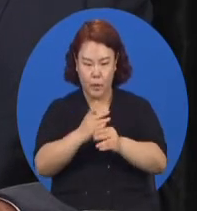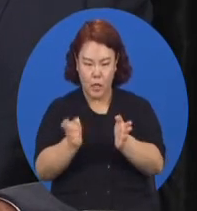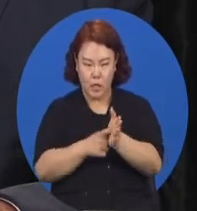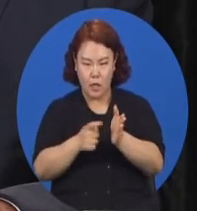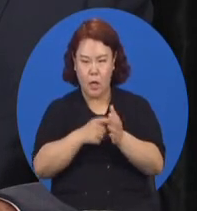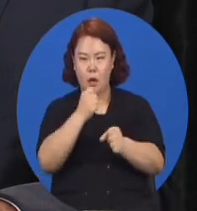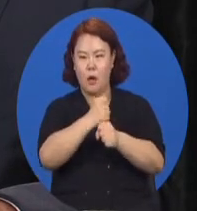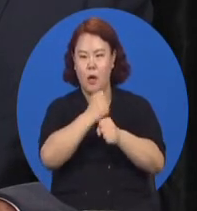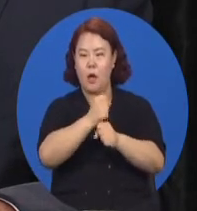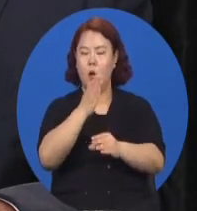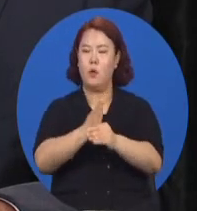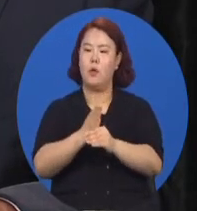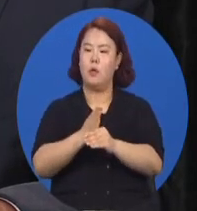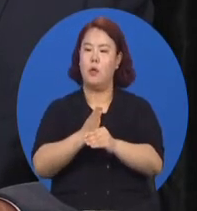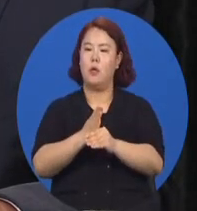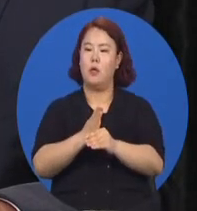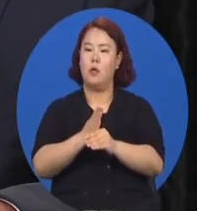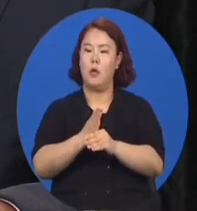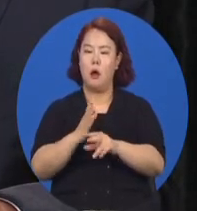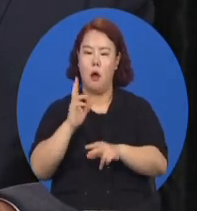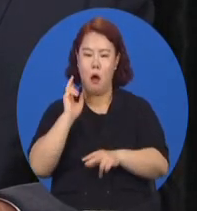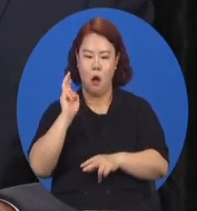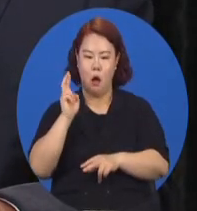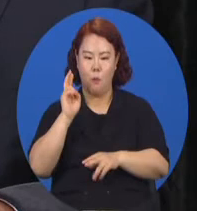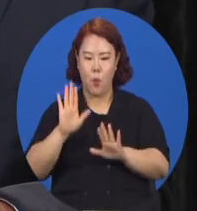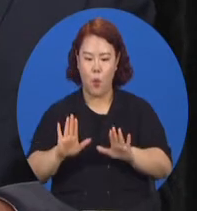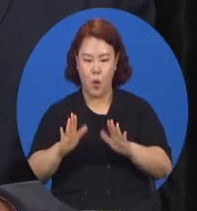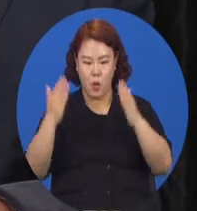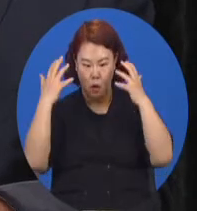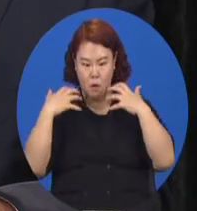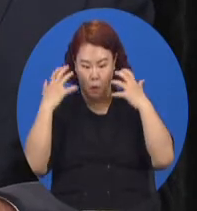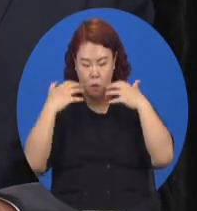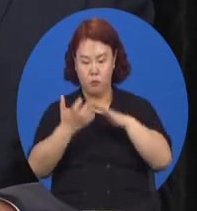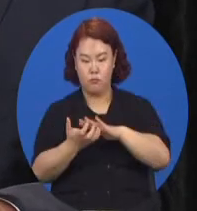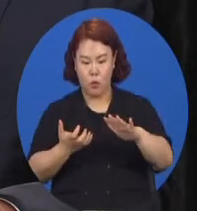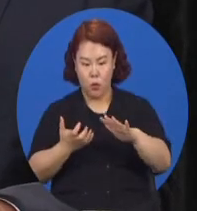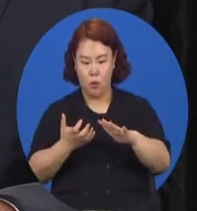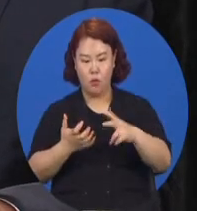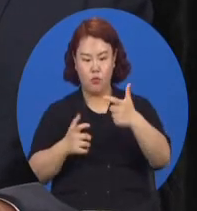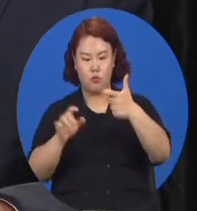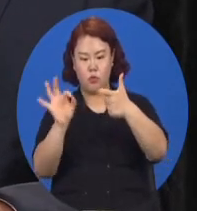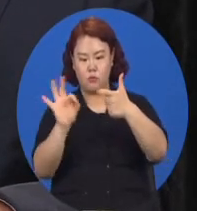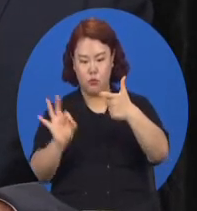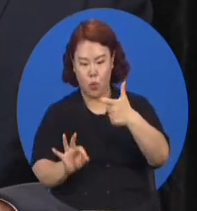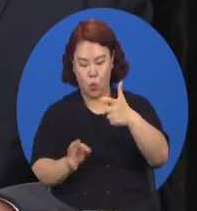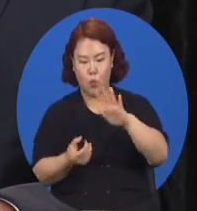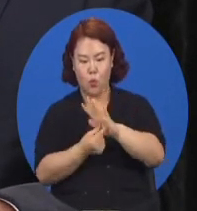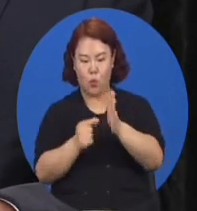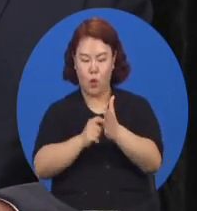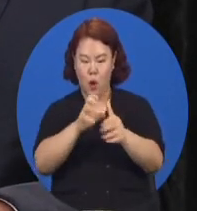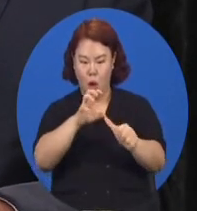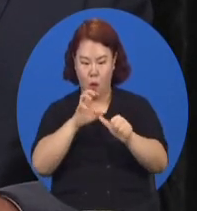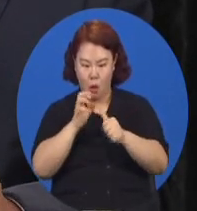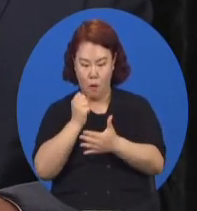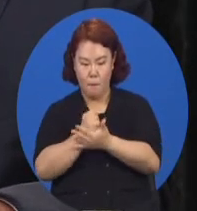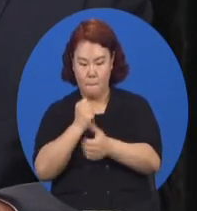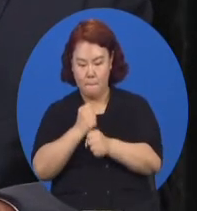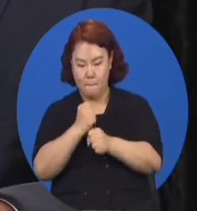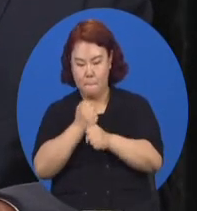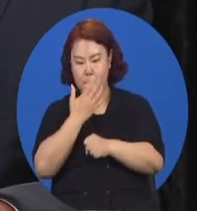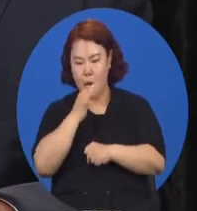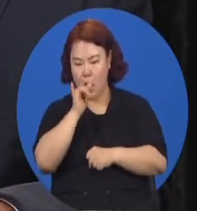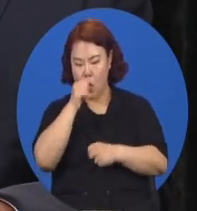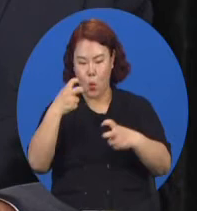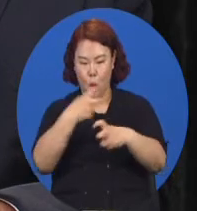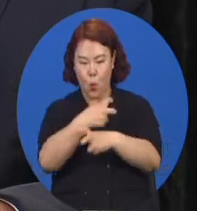하고 있고 아마 금년 성수기 이전에는 어느 정도 한 60% 이상은 확보돼서 이런 교통